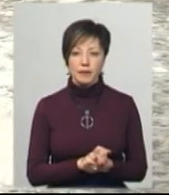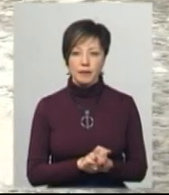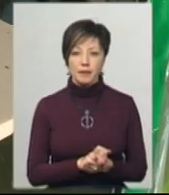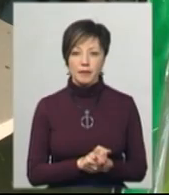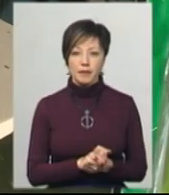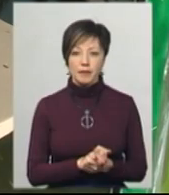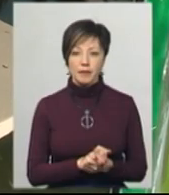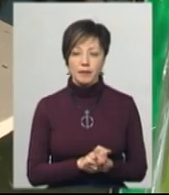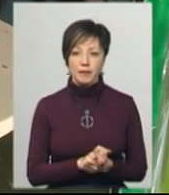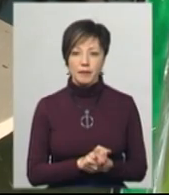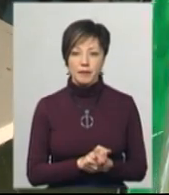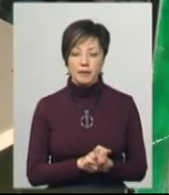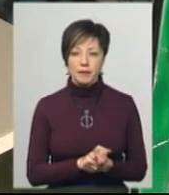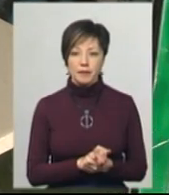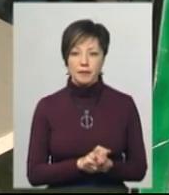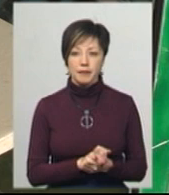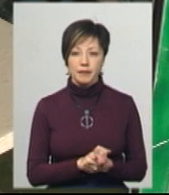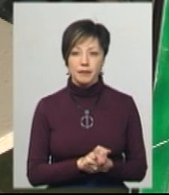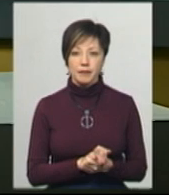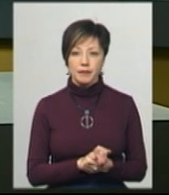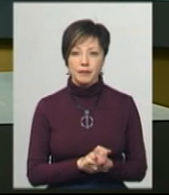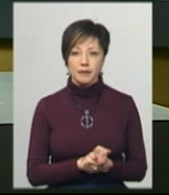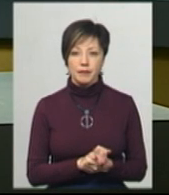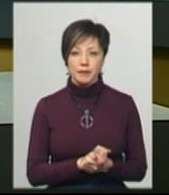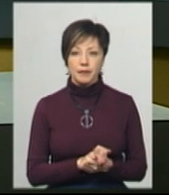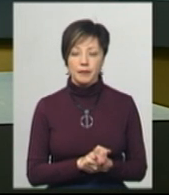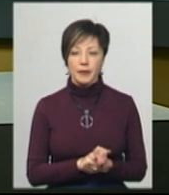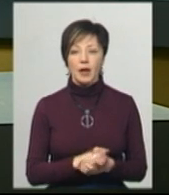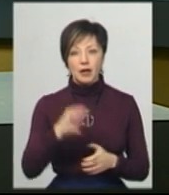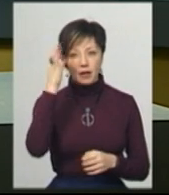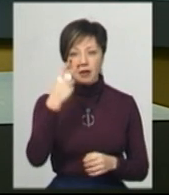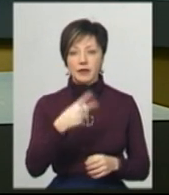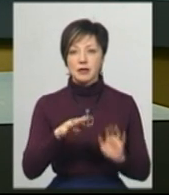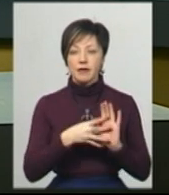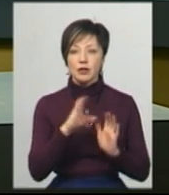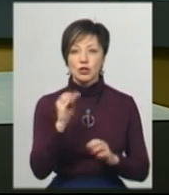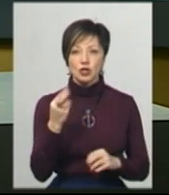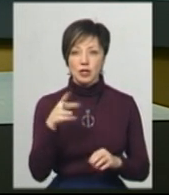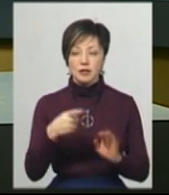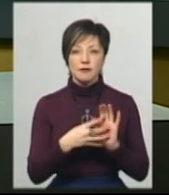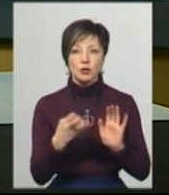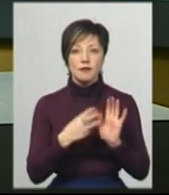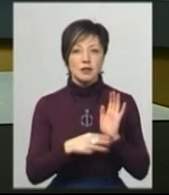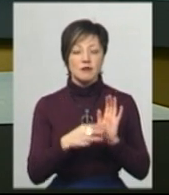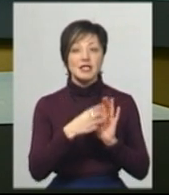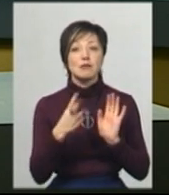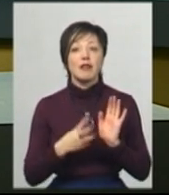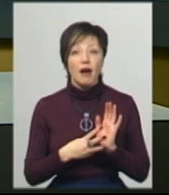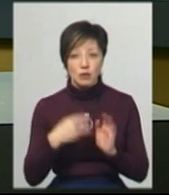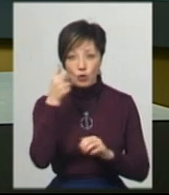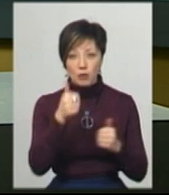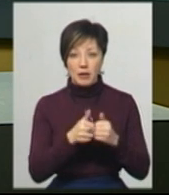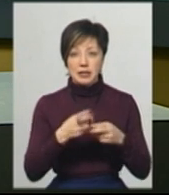Андрій Гумений, Віктор Кривий, новини Суспільного, Хмельницький. Нагадаю, 29 січня 1918 року